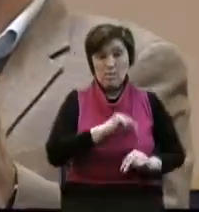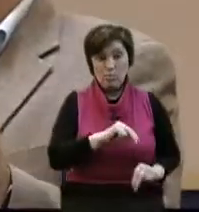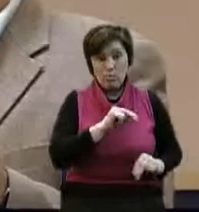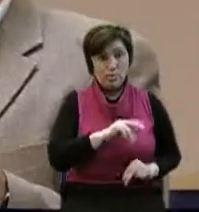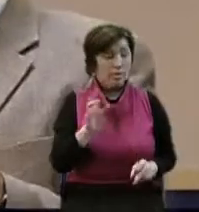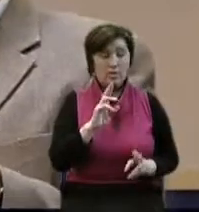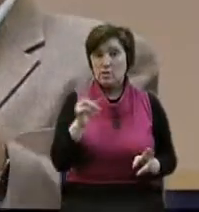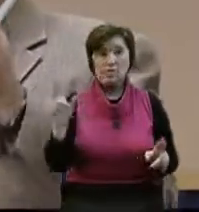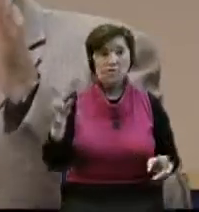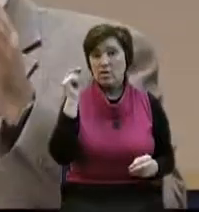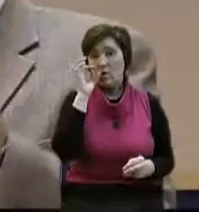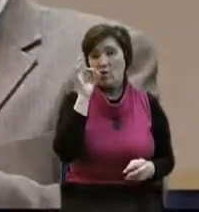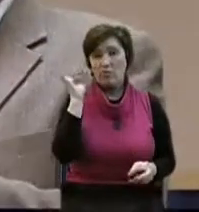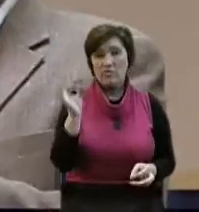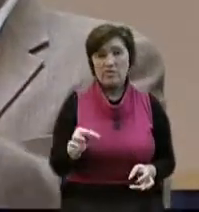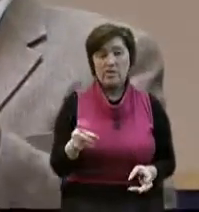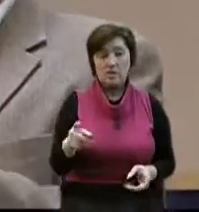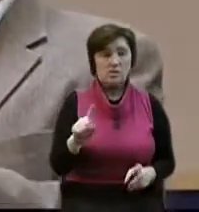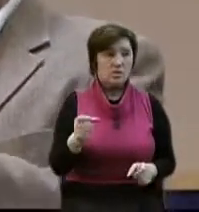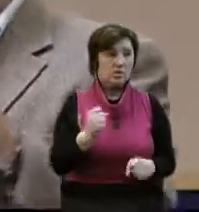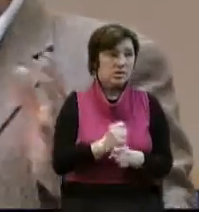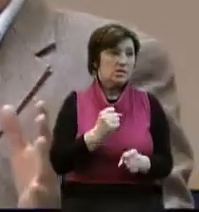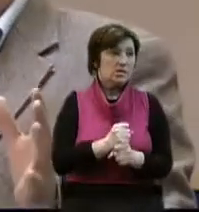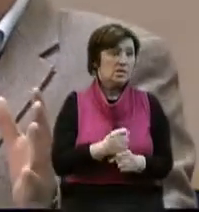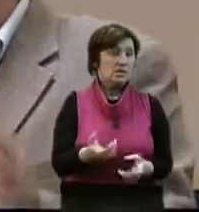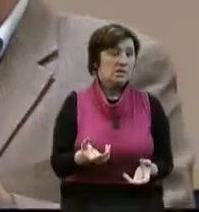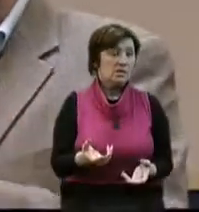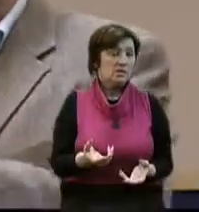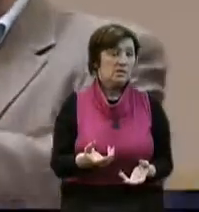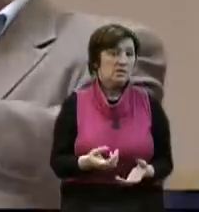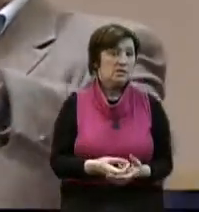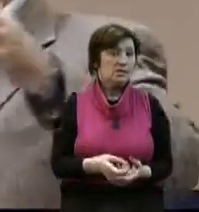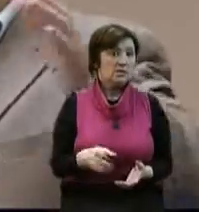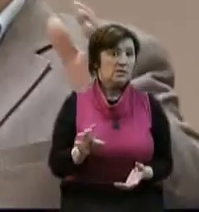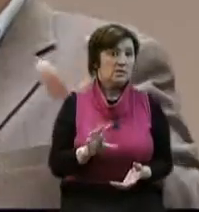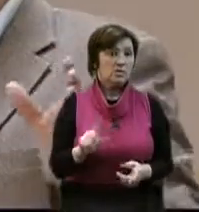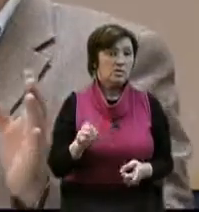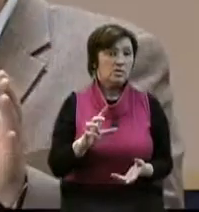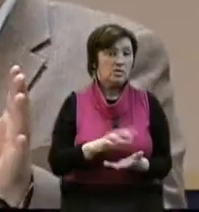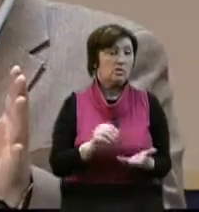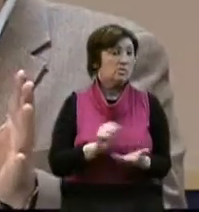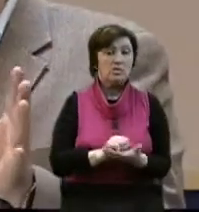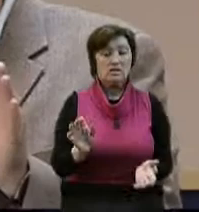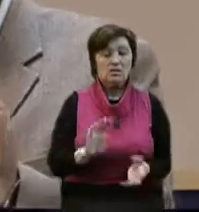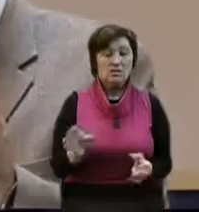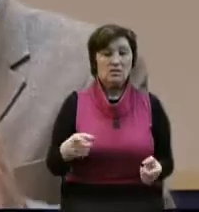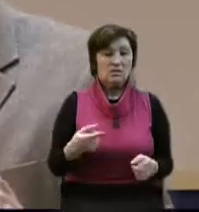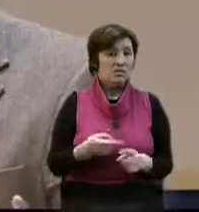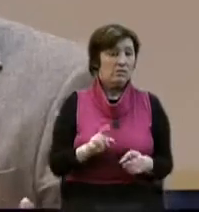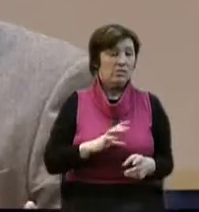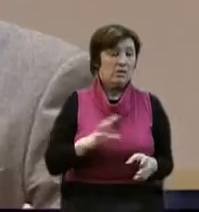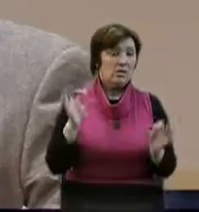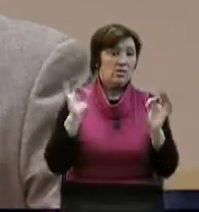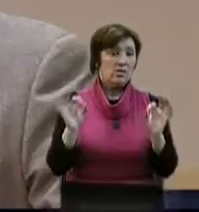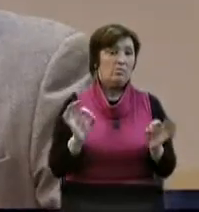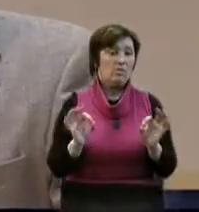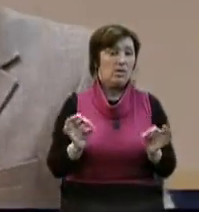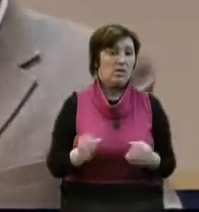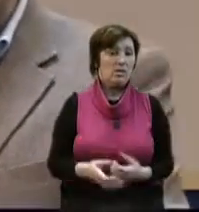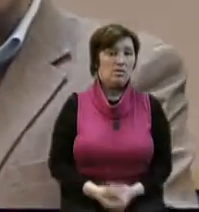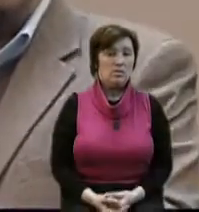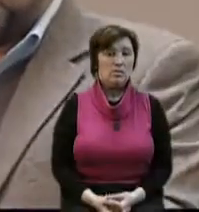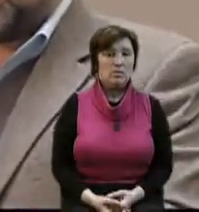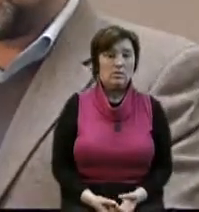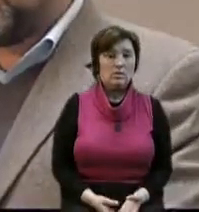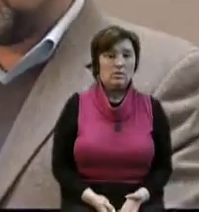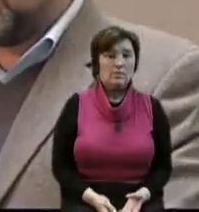этом. То, что они, делая это в субботу, нарушая субботу, это было само собой разумеющимся. И второй принцип в отношении